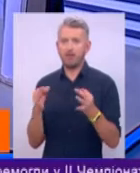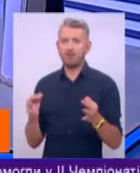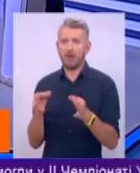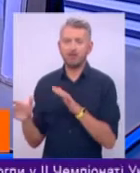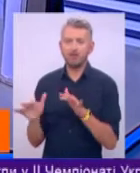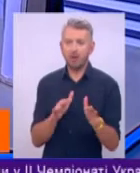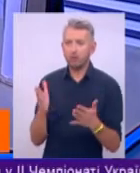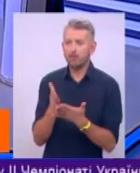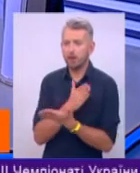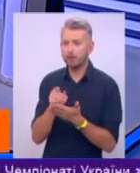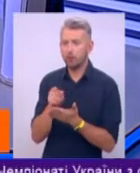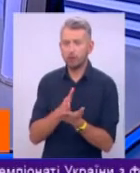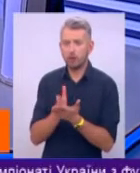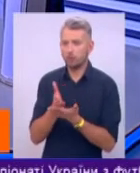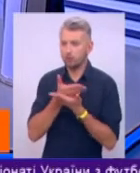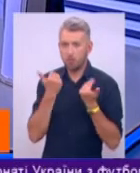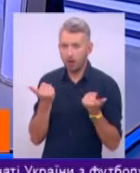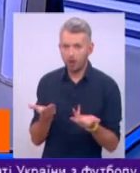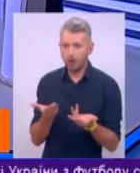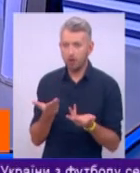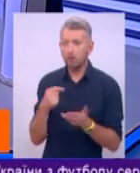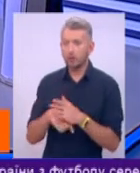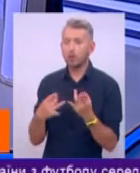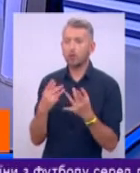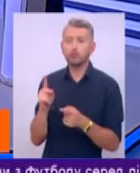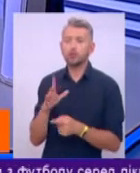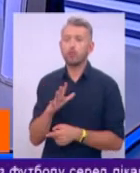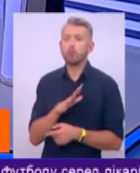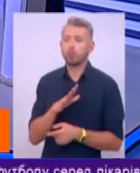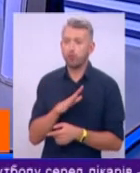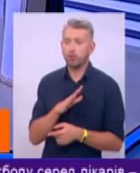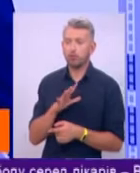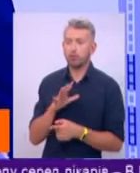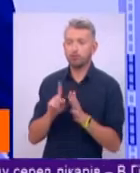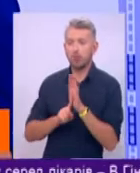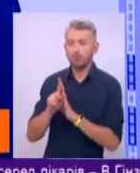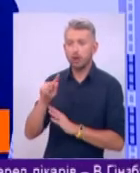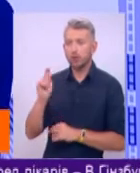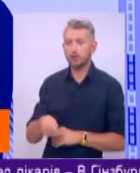заходів взагалі в цьому напрямку не відбувається? Тоді розкажіть, що було на перших роках війни?